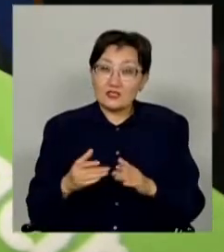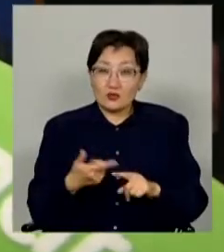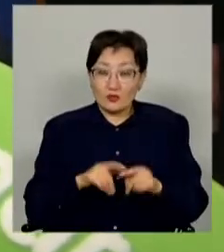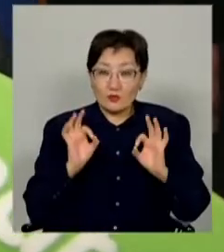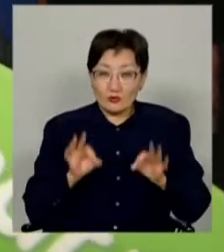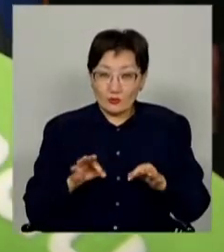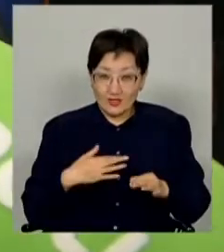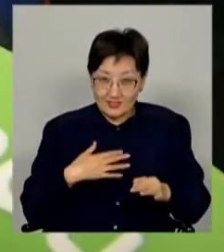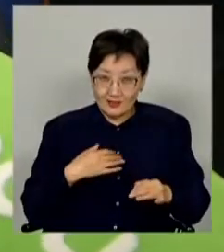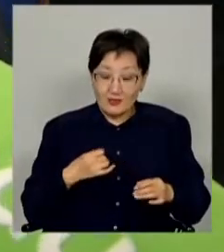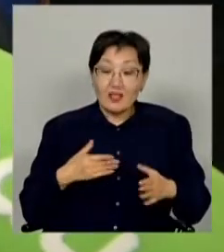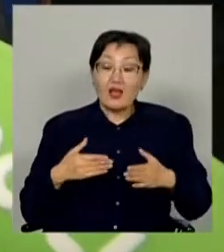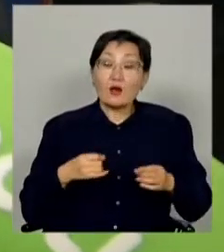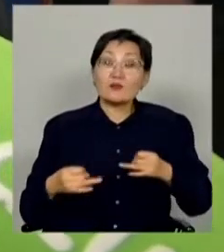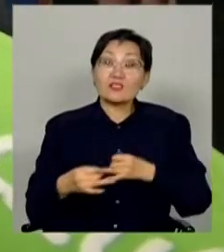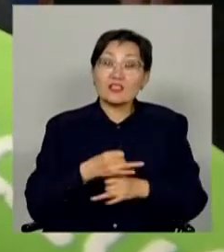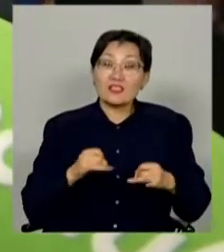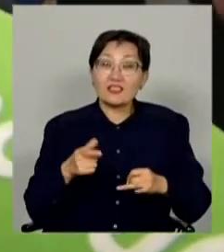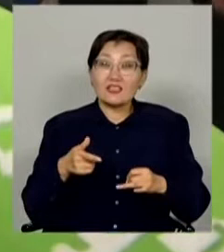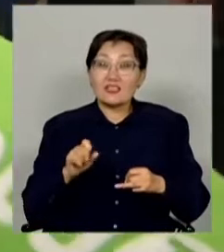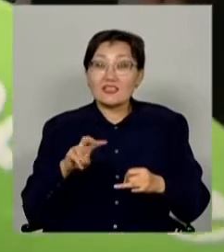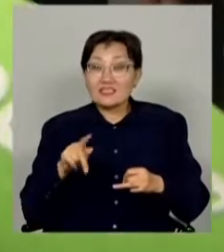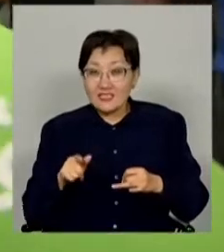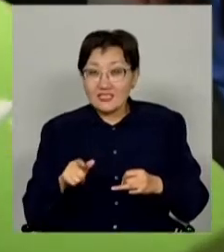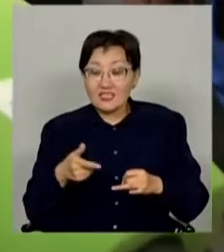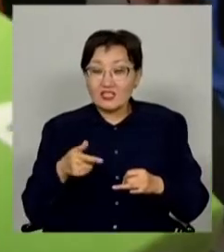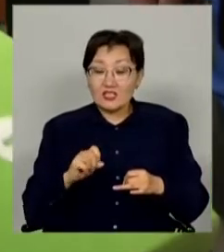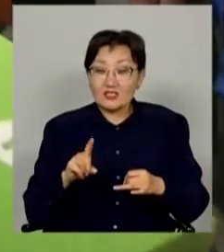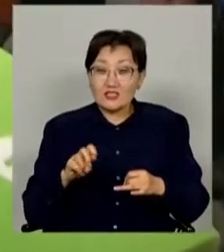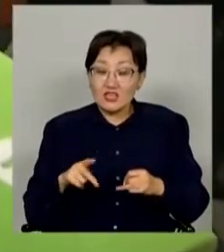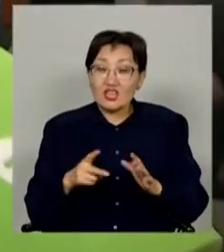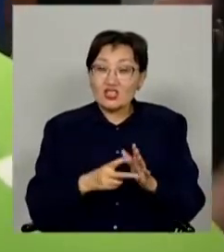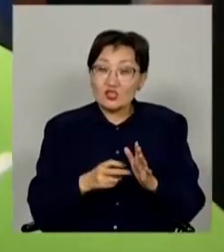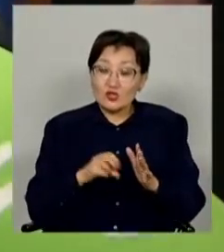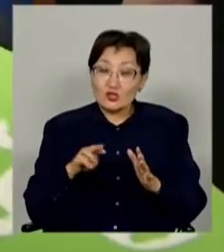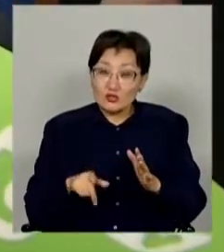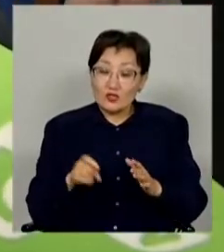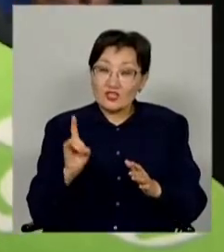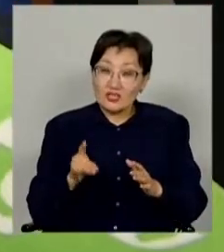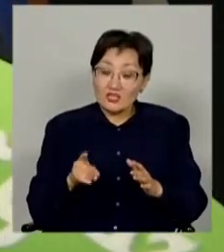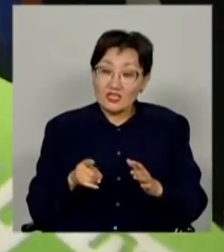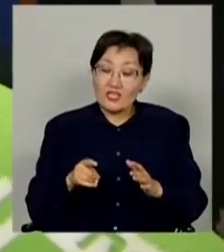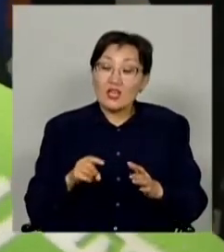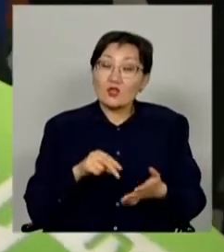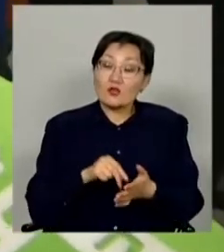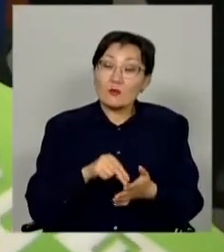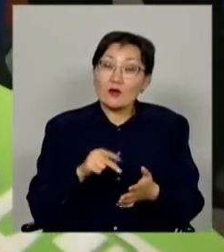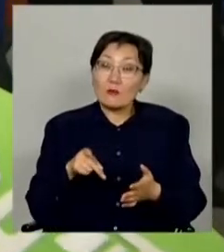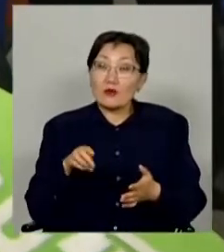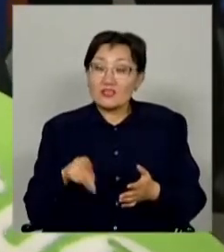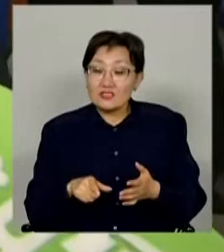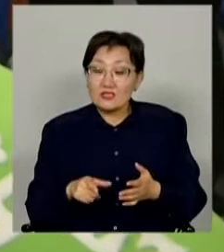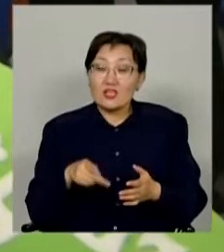қып келе жатырмыз. Мына газелдер жүреді 700 теңге, таксилер жүреді 1000 теңге, Алматыдан былай